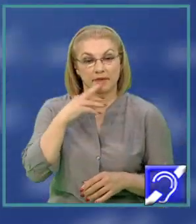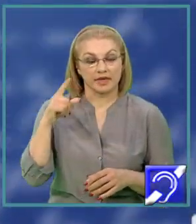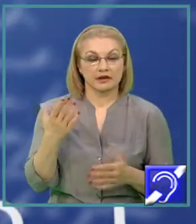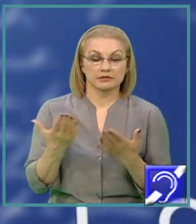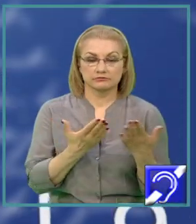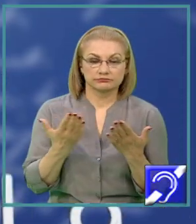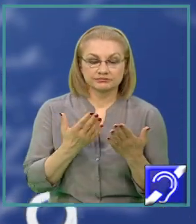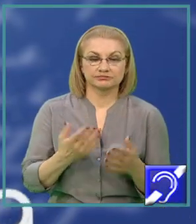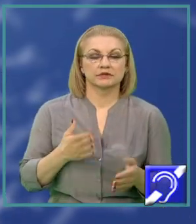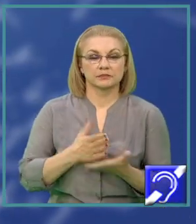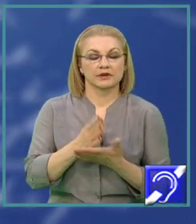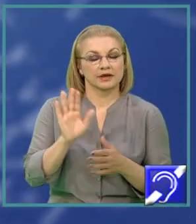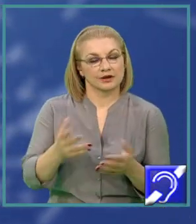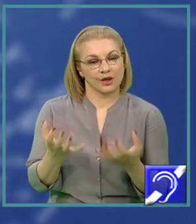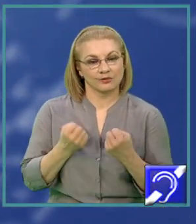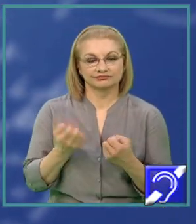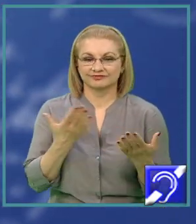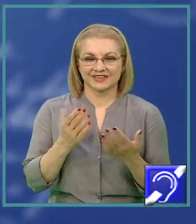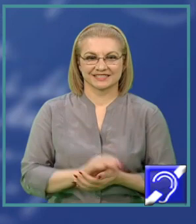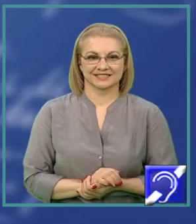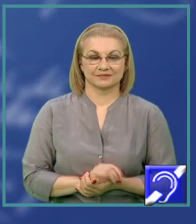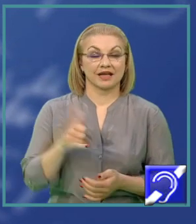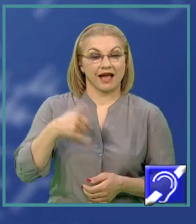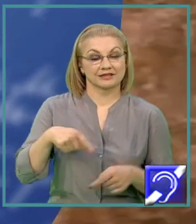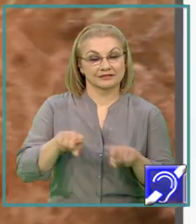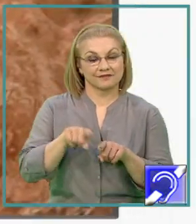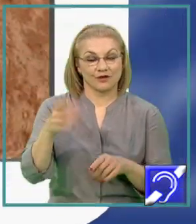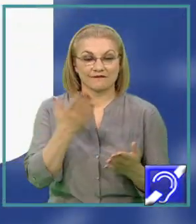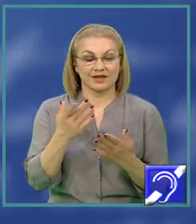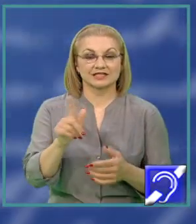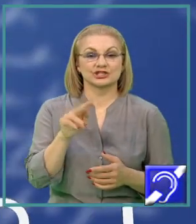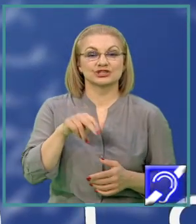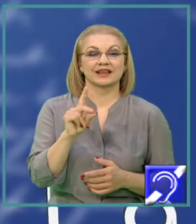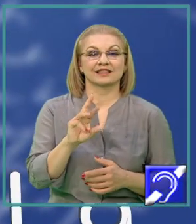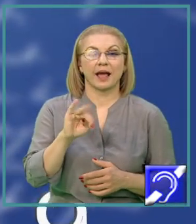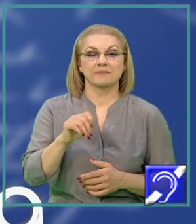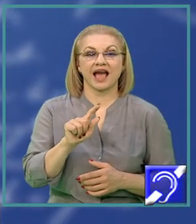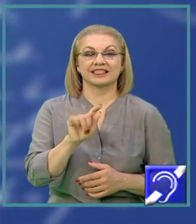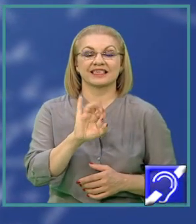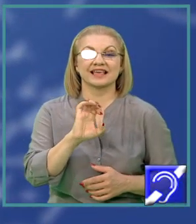tot timpul ce învăța. Astăzi veți învăța și voi genul dramatic.